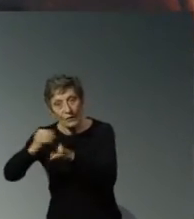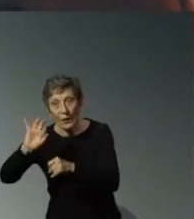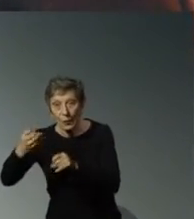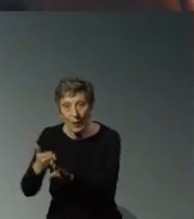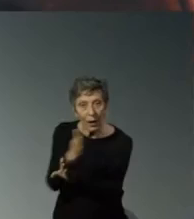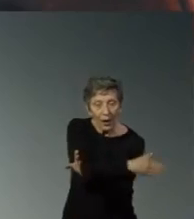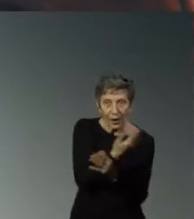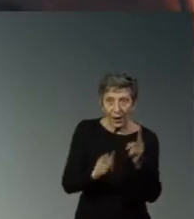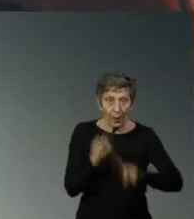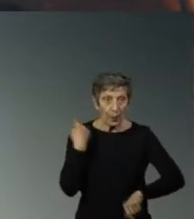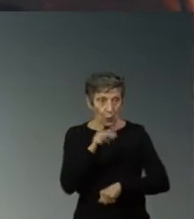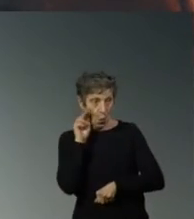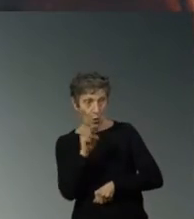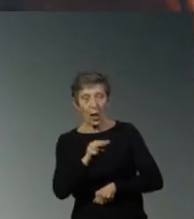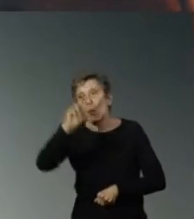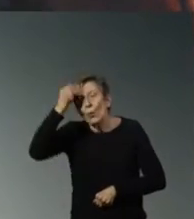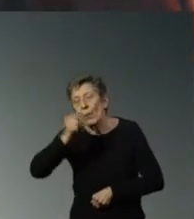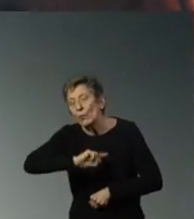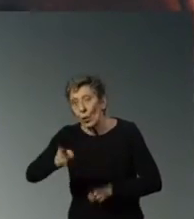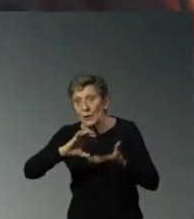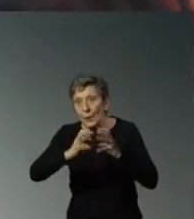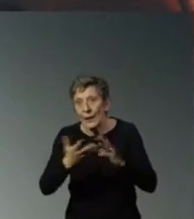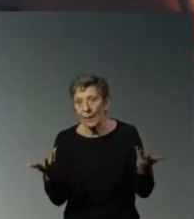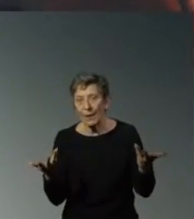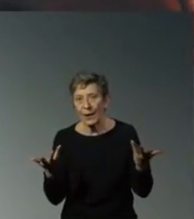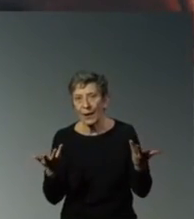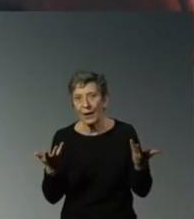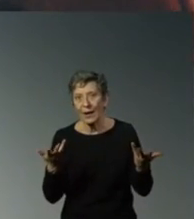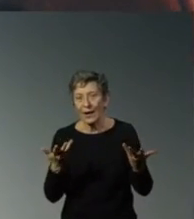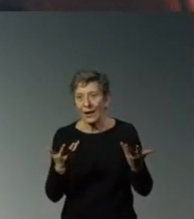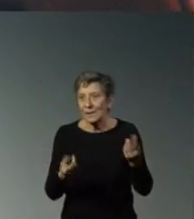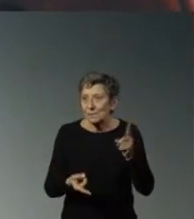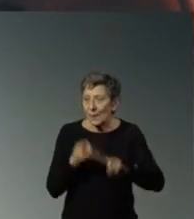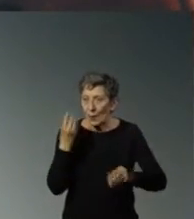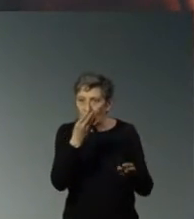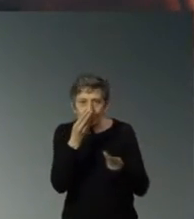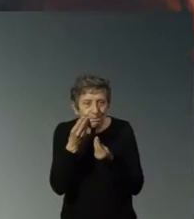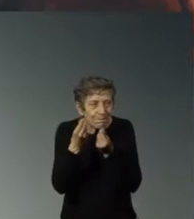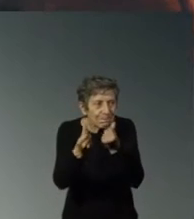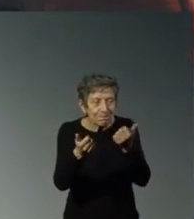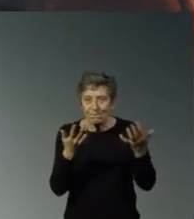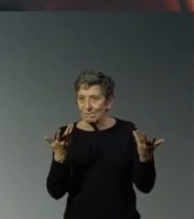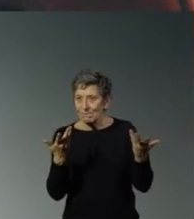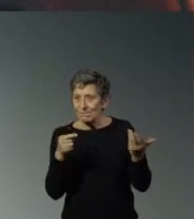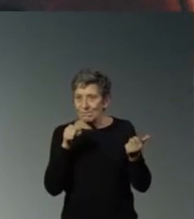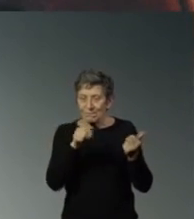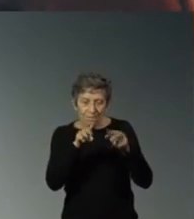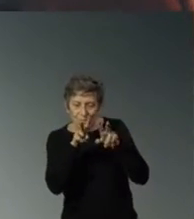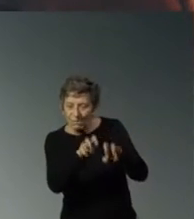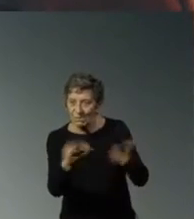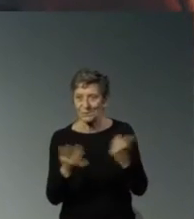regarder, non pas de comprendre, parce que c'est complexe, mais en tout cas d'entrevoir, de sentir, de renifler un petit peu.